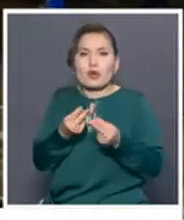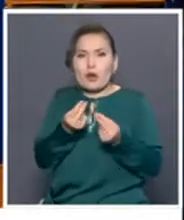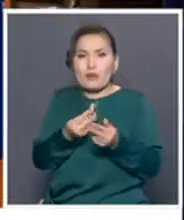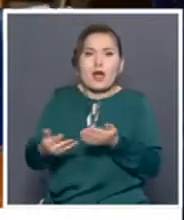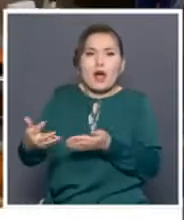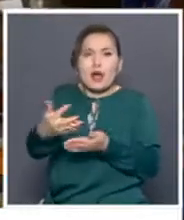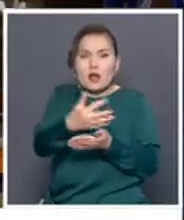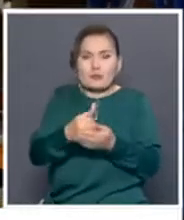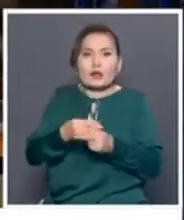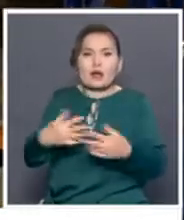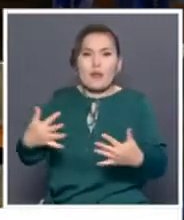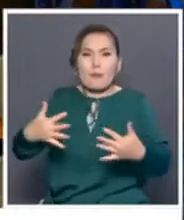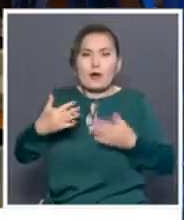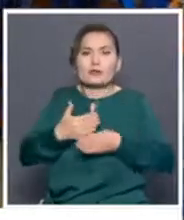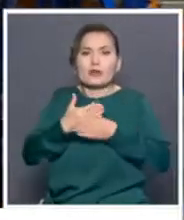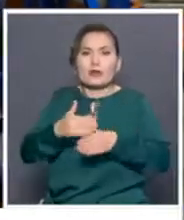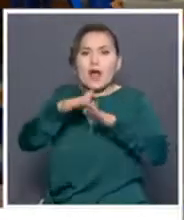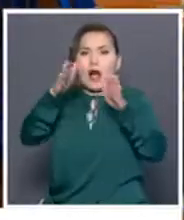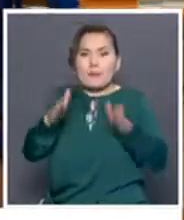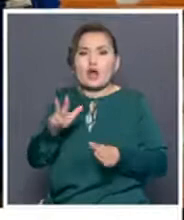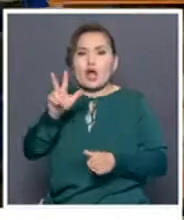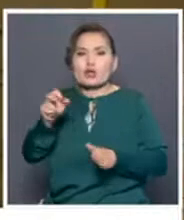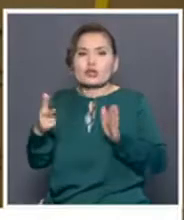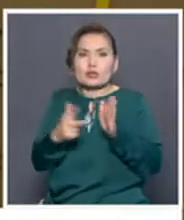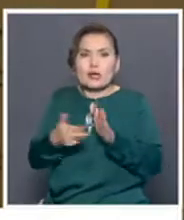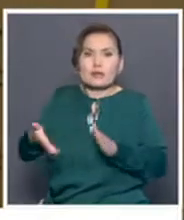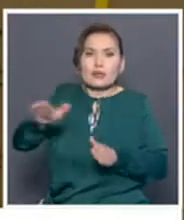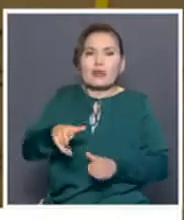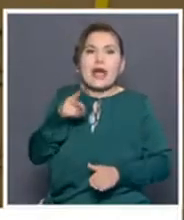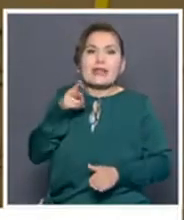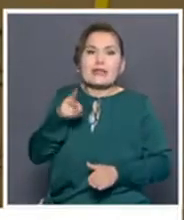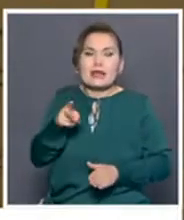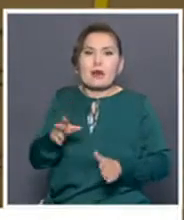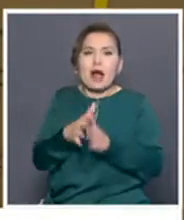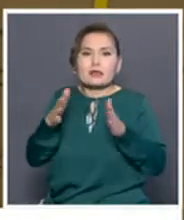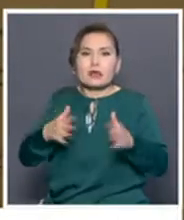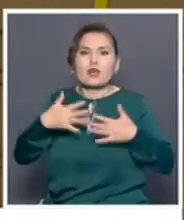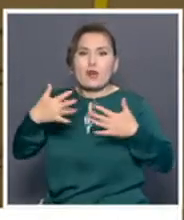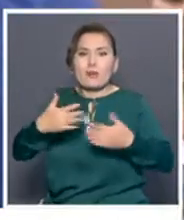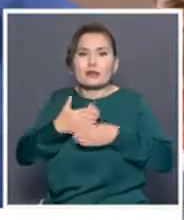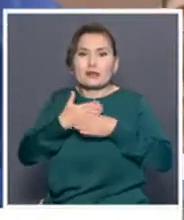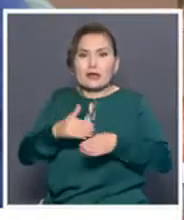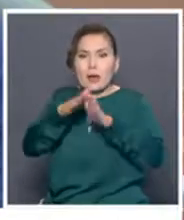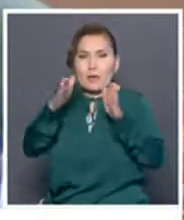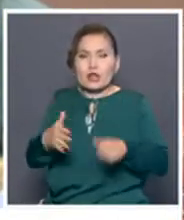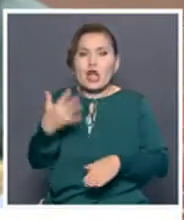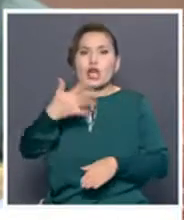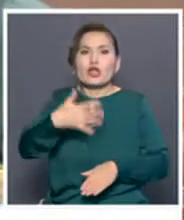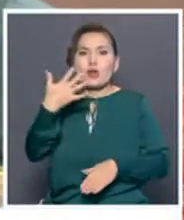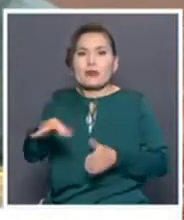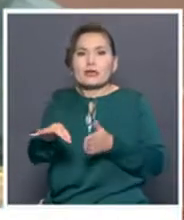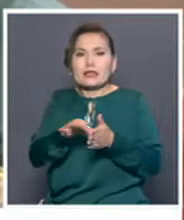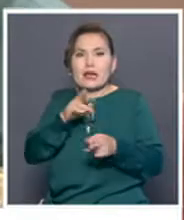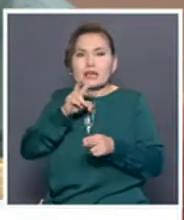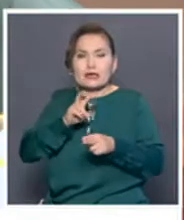өкпені жасанды желдету аппаратының 308 данасы, 2000-нан астам оттегі концентраты, 25 жедел